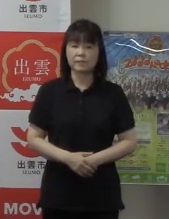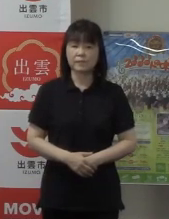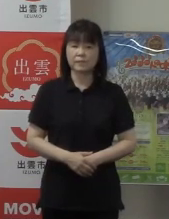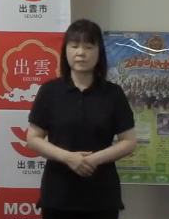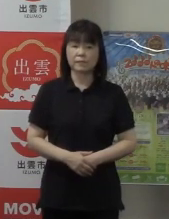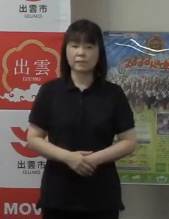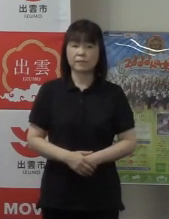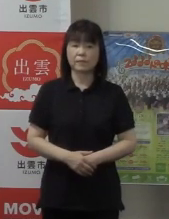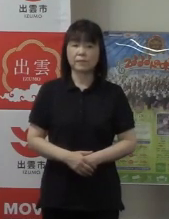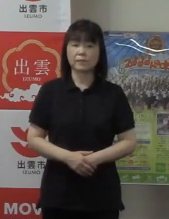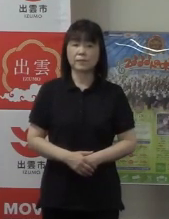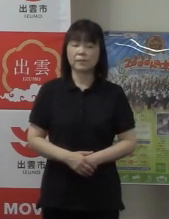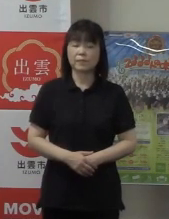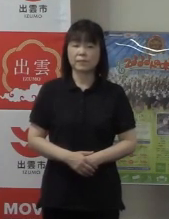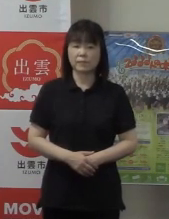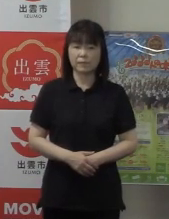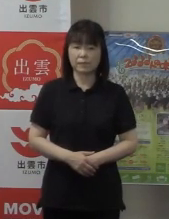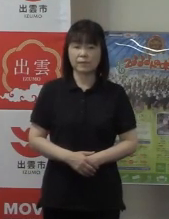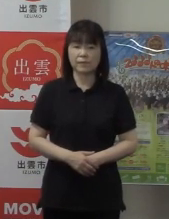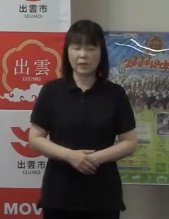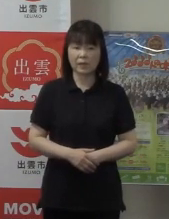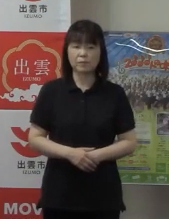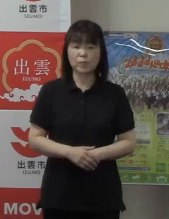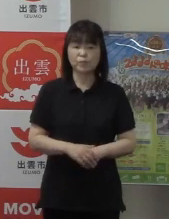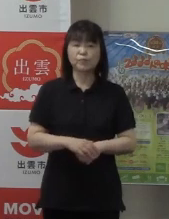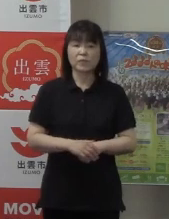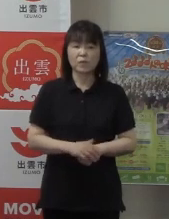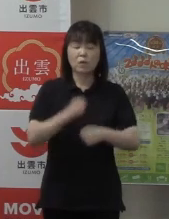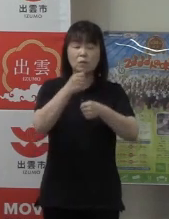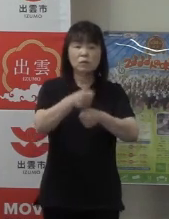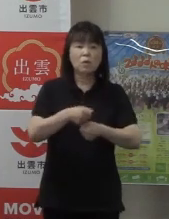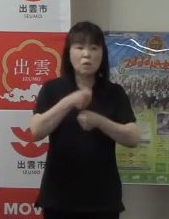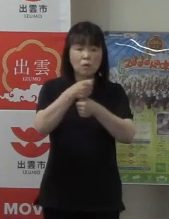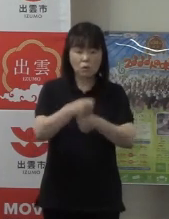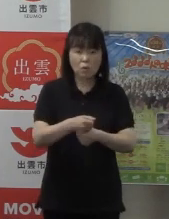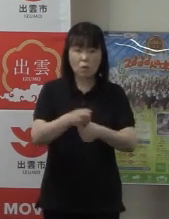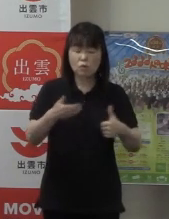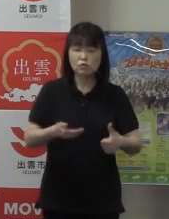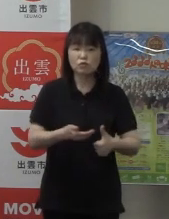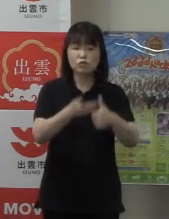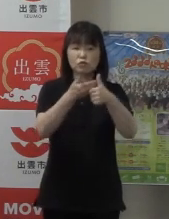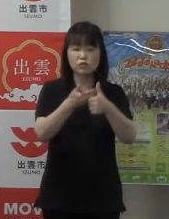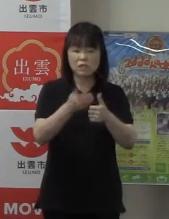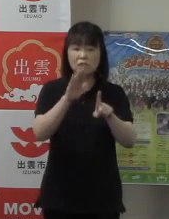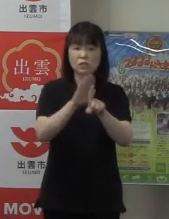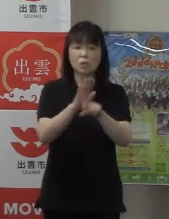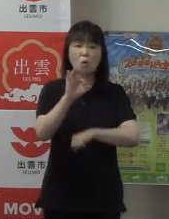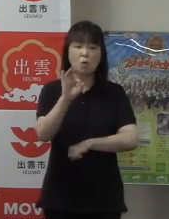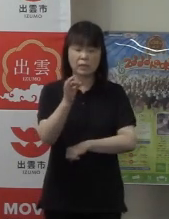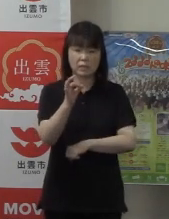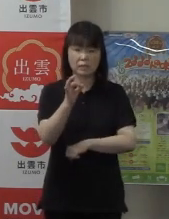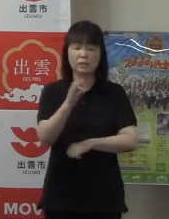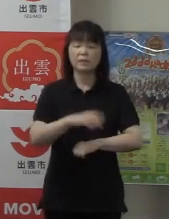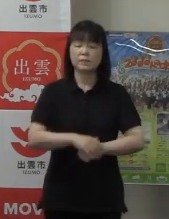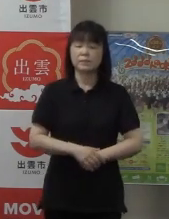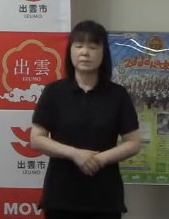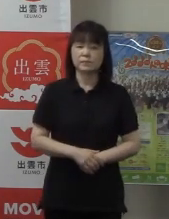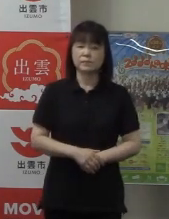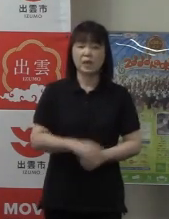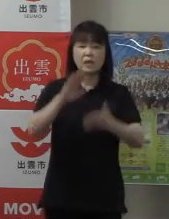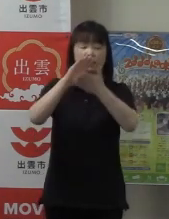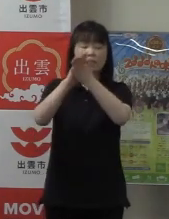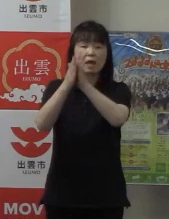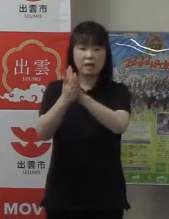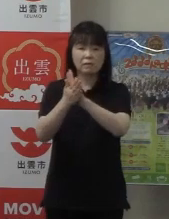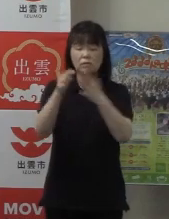次に、産地創生事業費推進費ということで、これは一部新規でありますが、これは県の